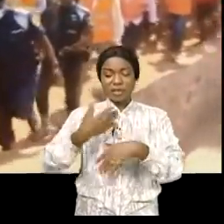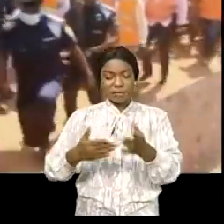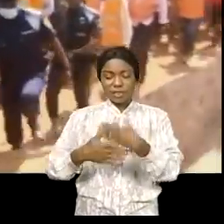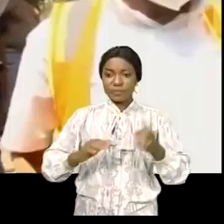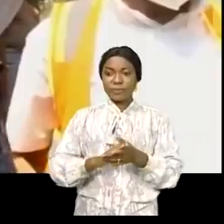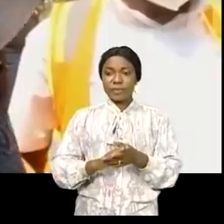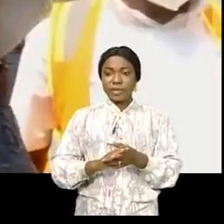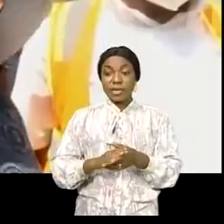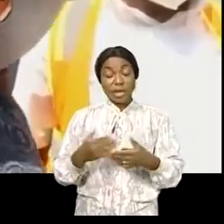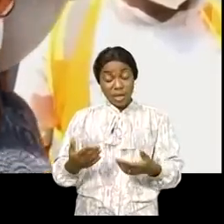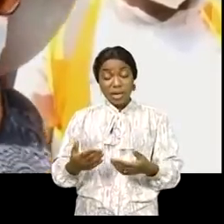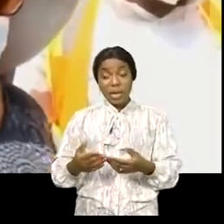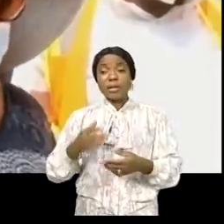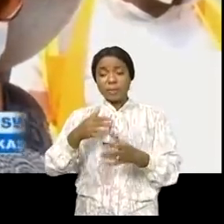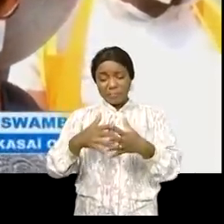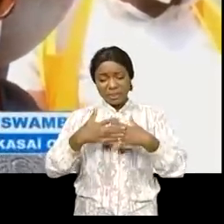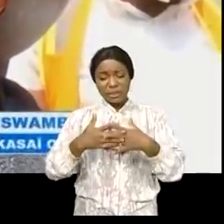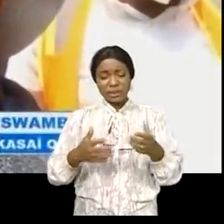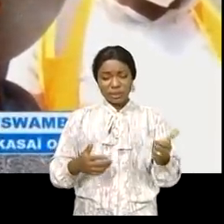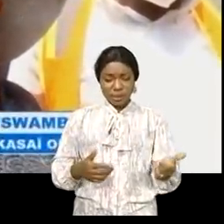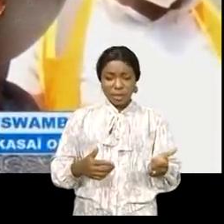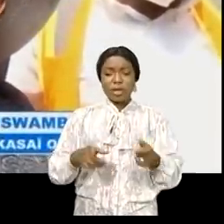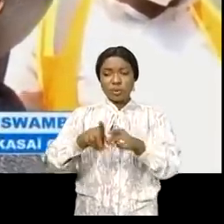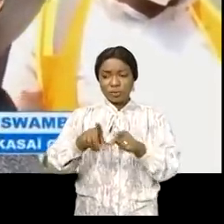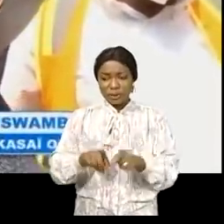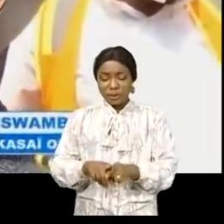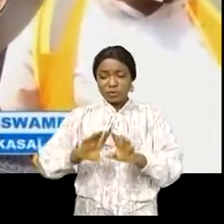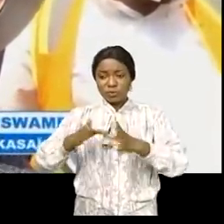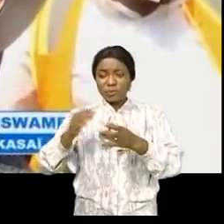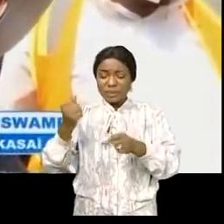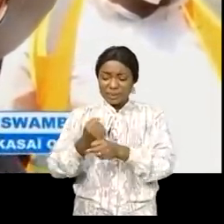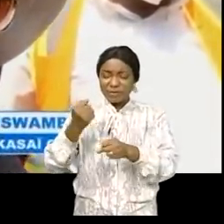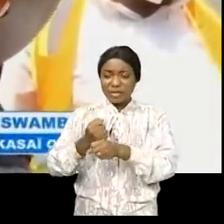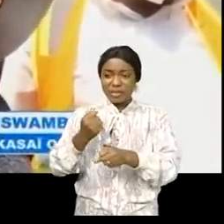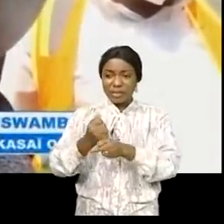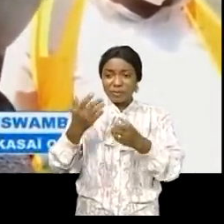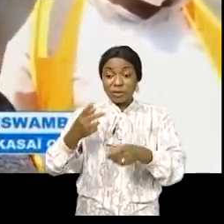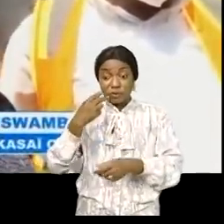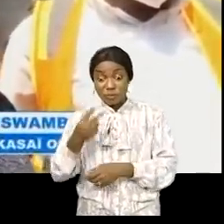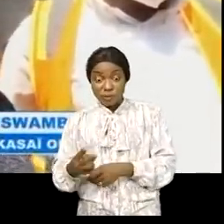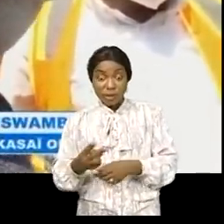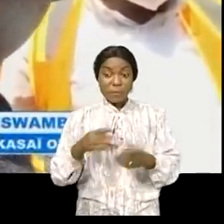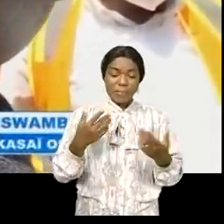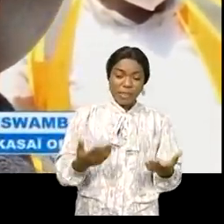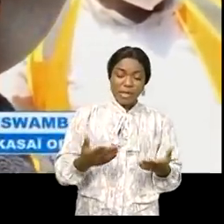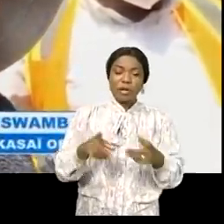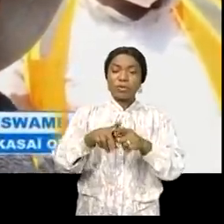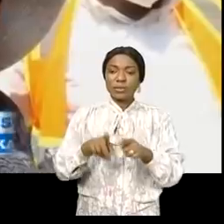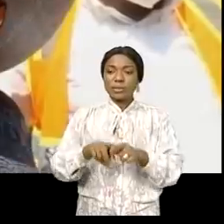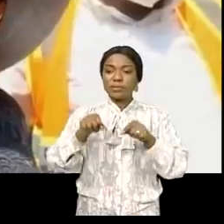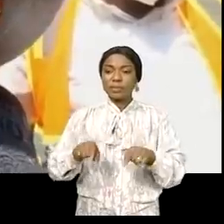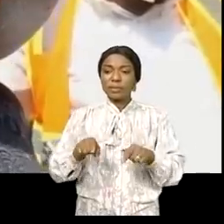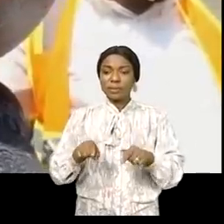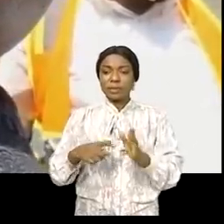Parce qu'ils ont des machines, ils ont des labos avec l'office des routes, ils sont allés tester au niveau des laboratoires office des routes. Ça